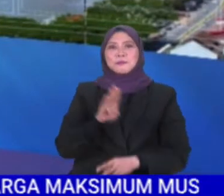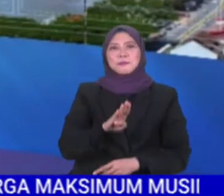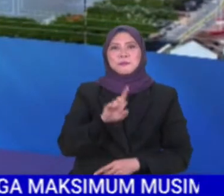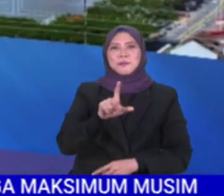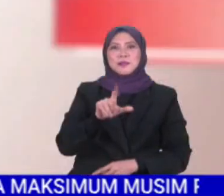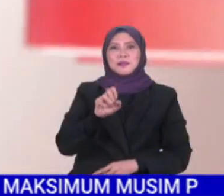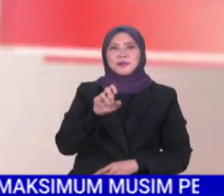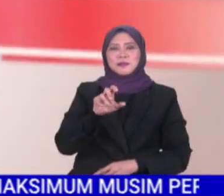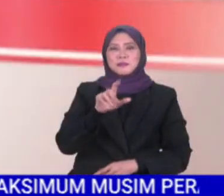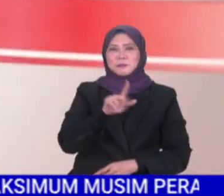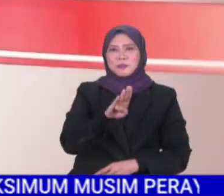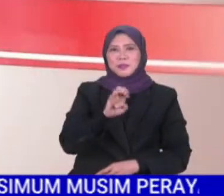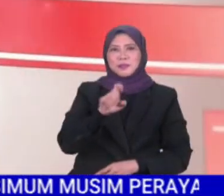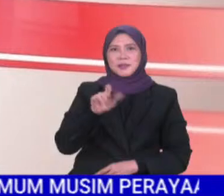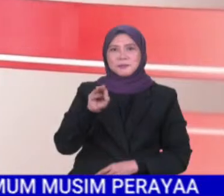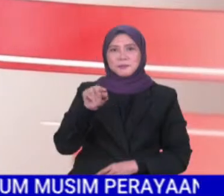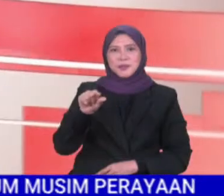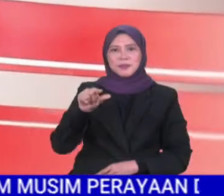awal